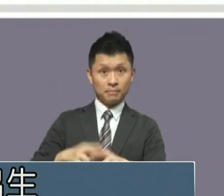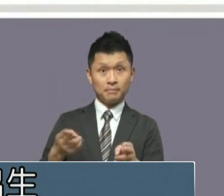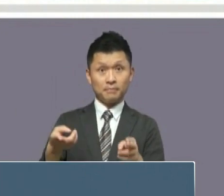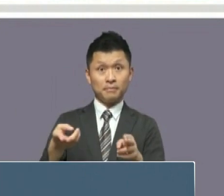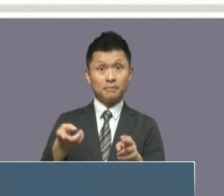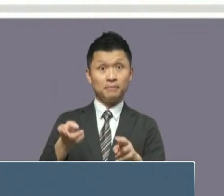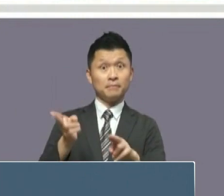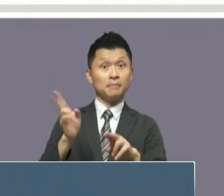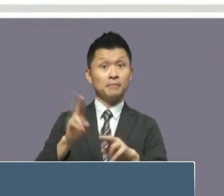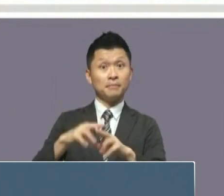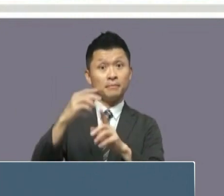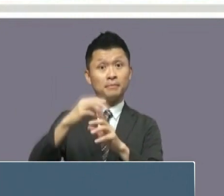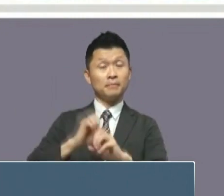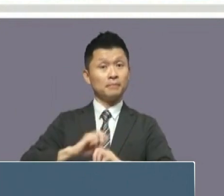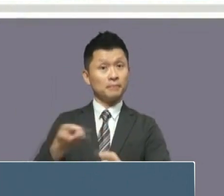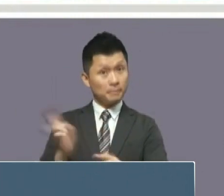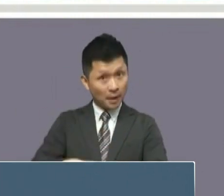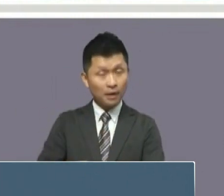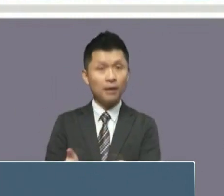生的